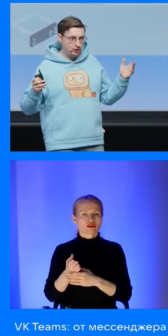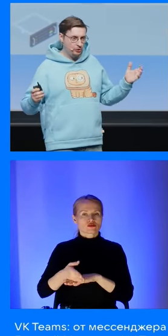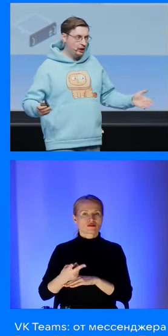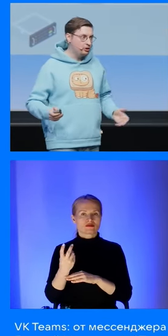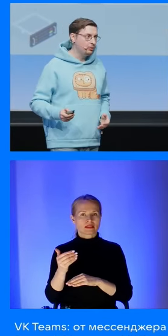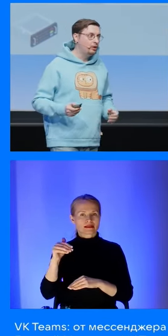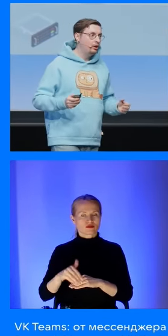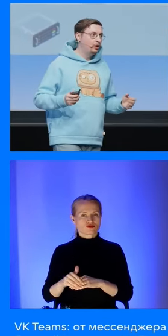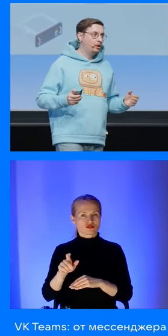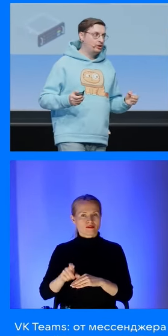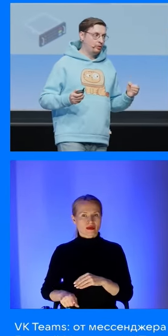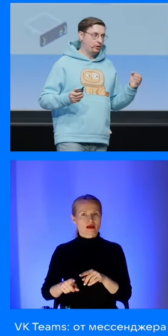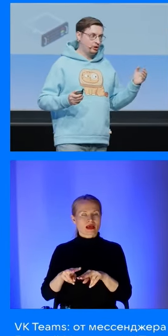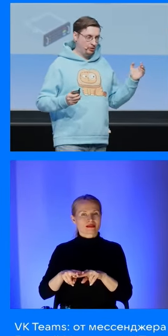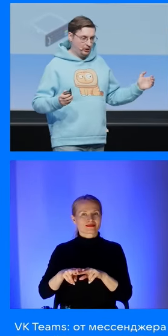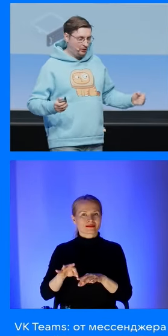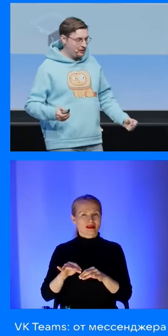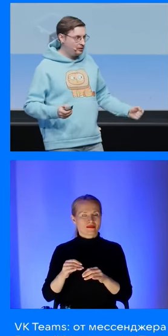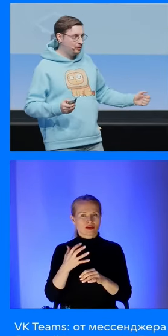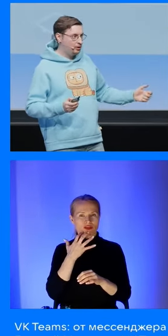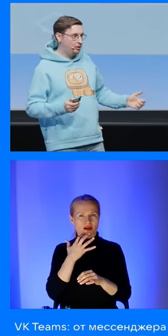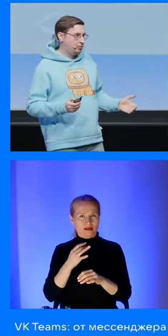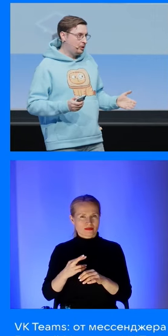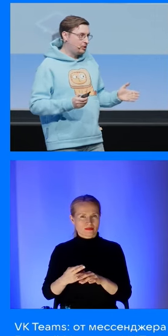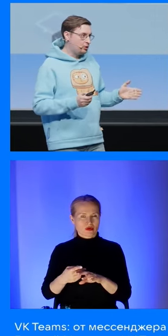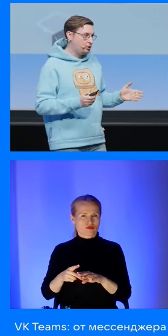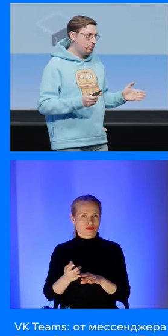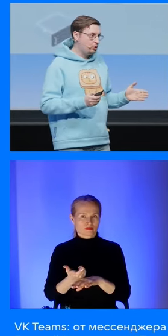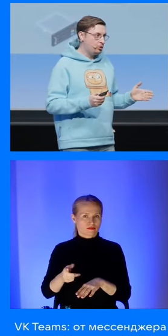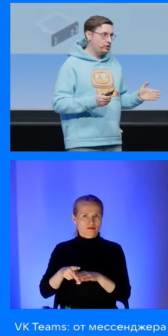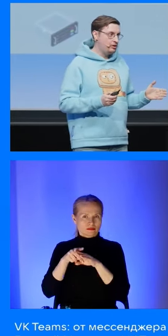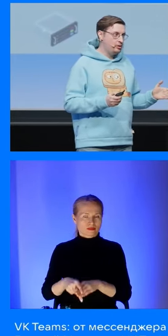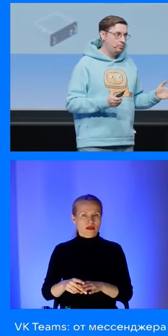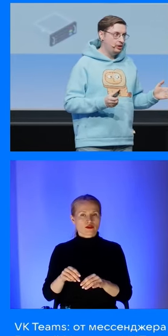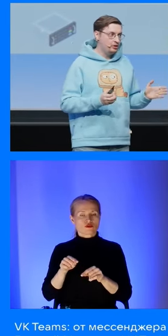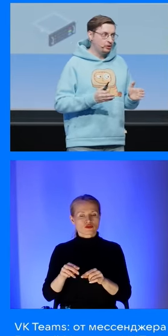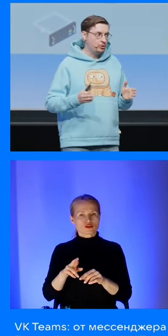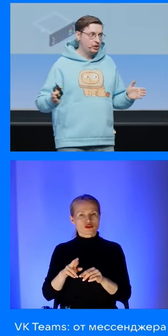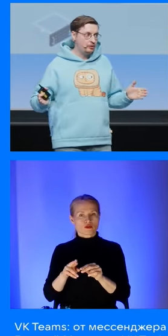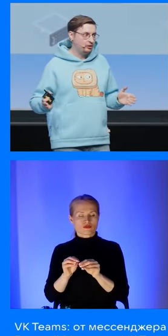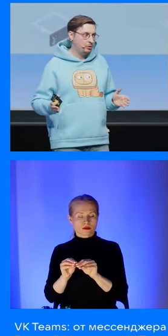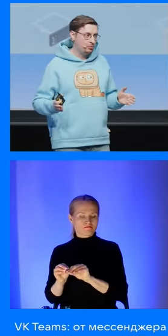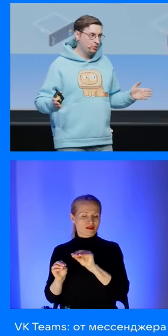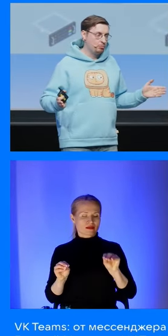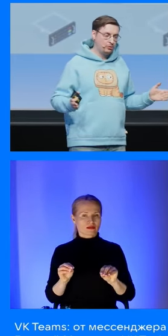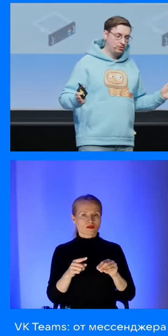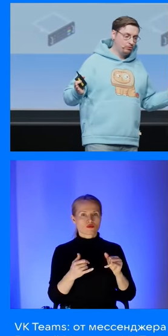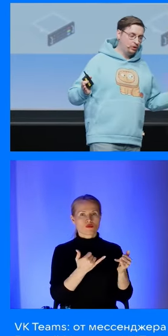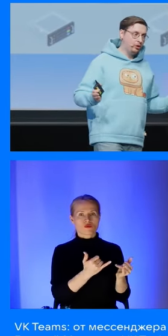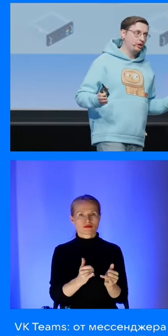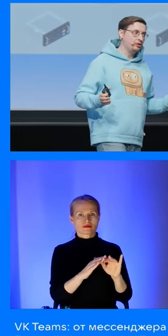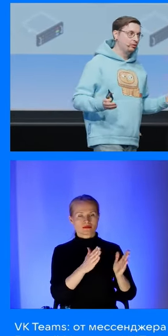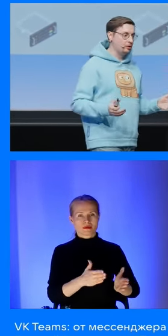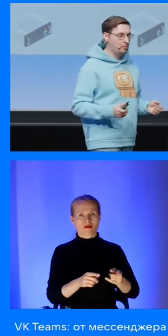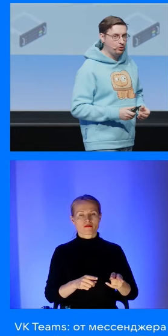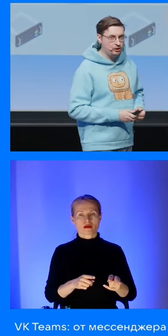начинает достаточно быть горячим, сервер начинает там перегреваться, нам достаточно эту ячейку взять и перенести на другой сервер. Нам не нужен, по сути,